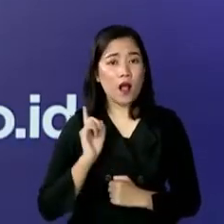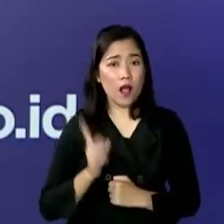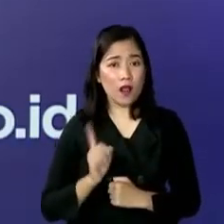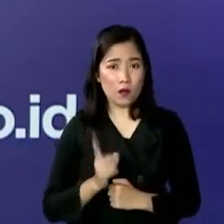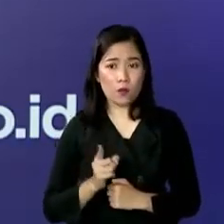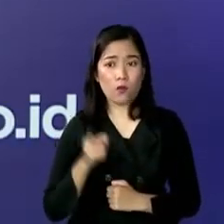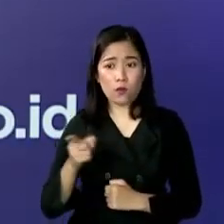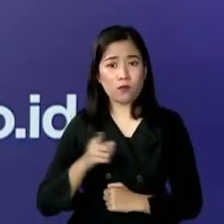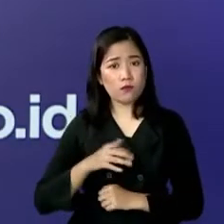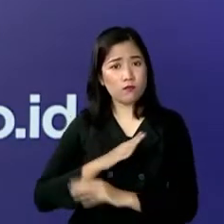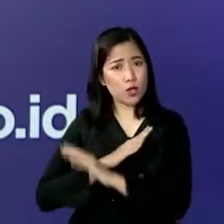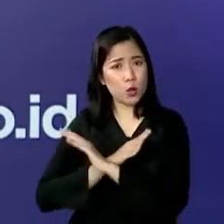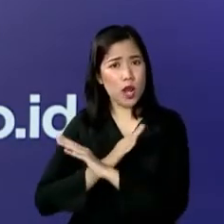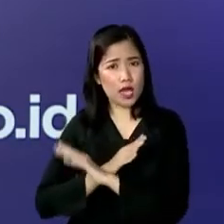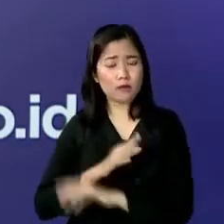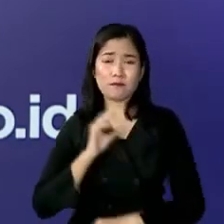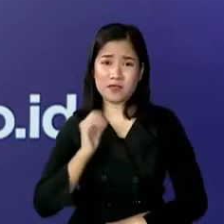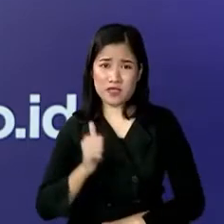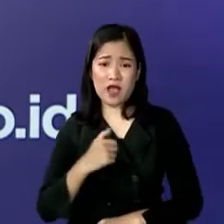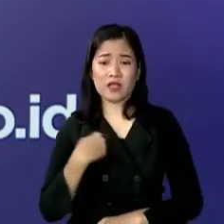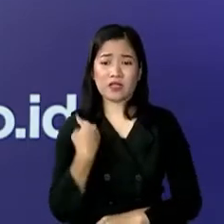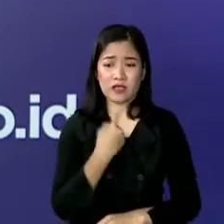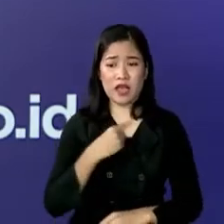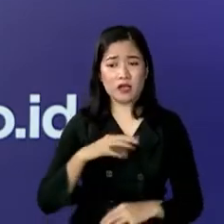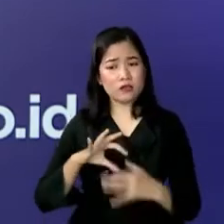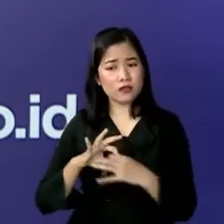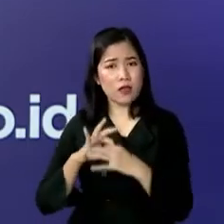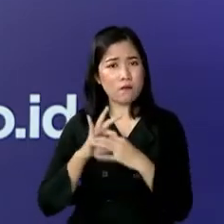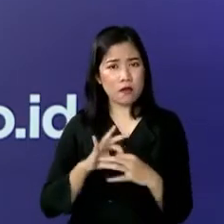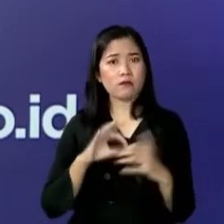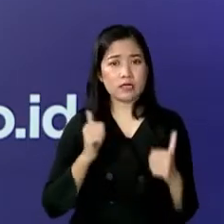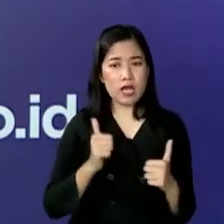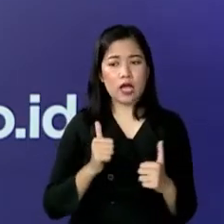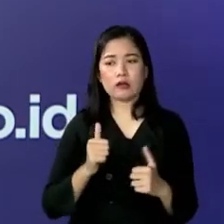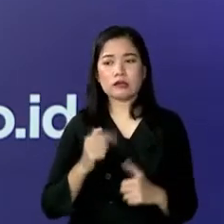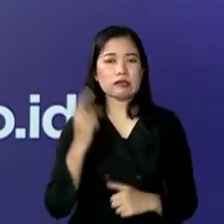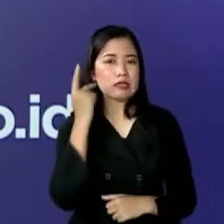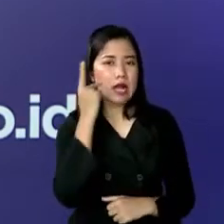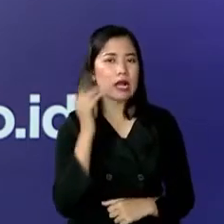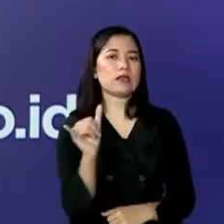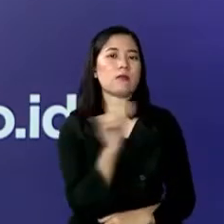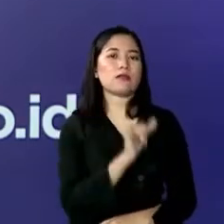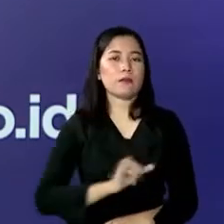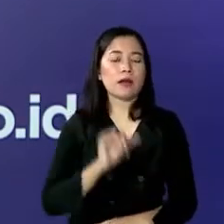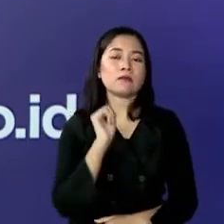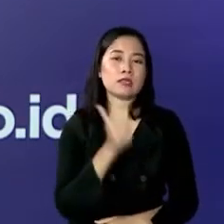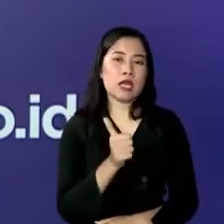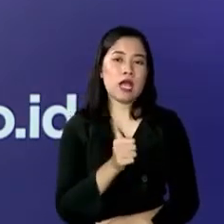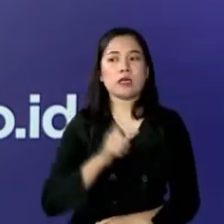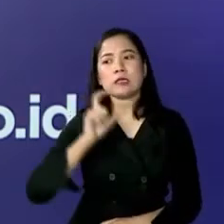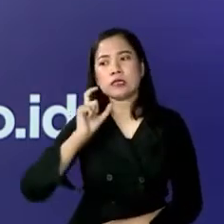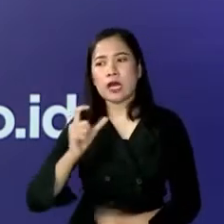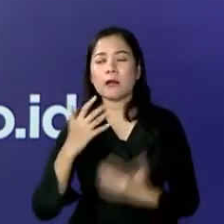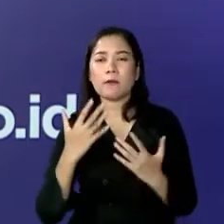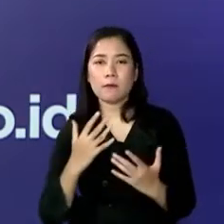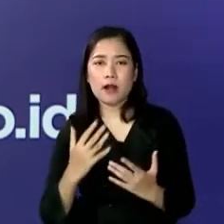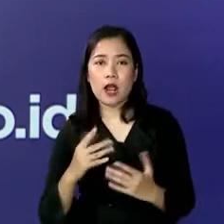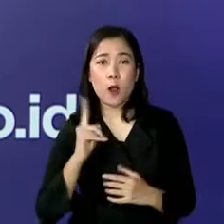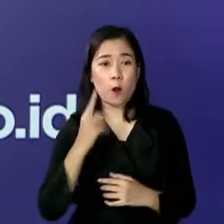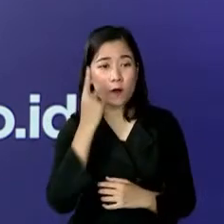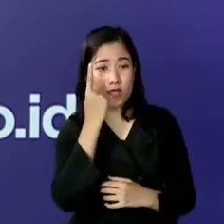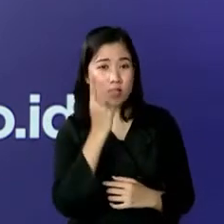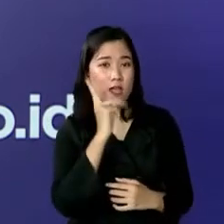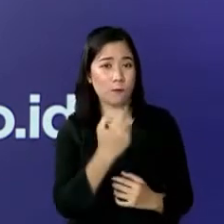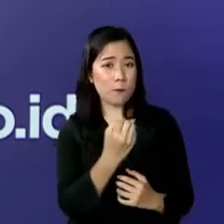bisa melakukan itu kita bisa bekerjasama kita bisa saling menjaga Bagaimana caranya kalau kita lihat beberapa